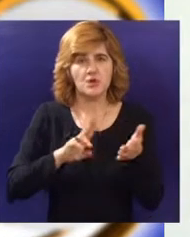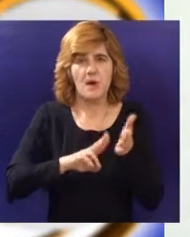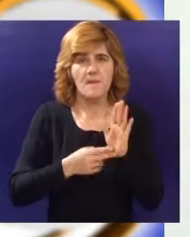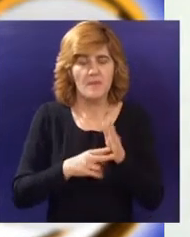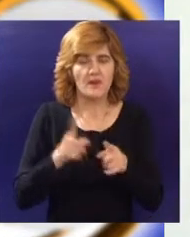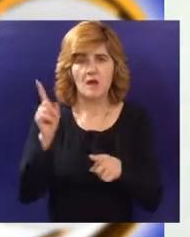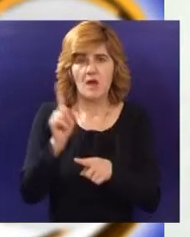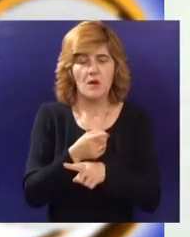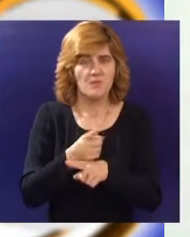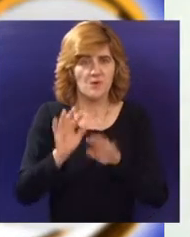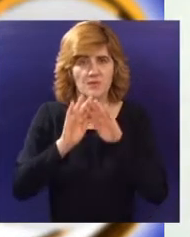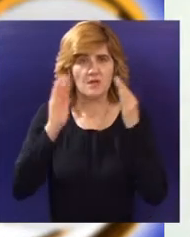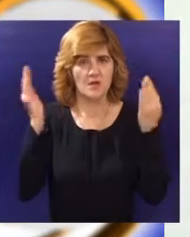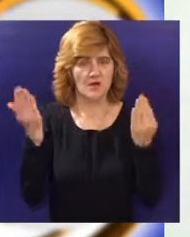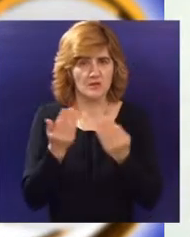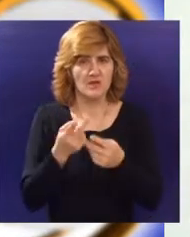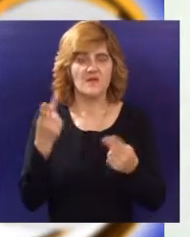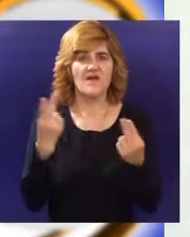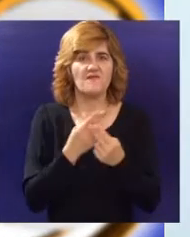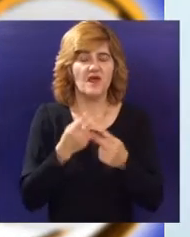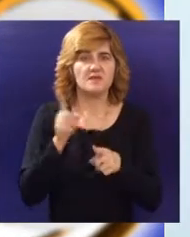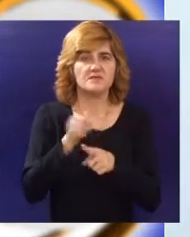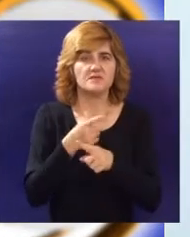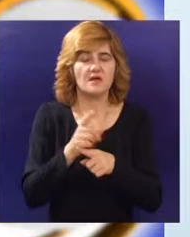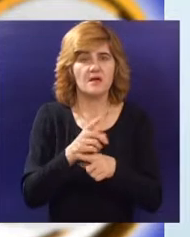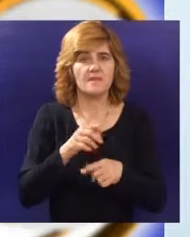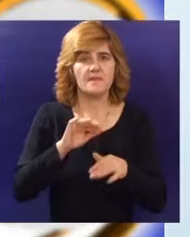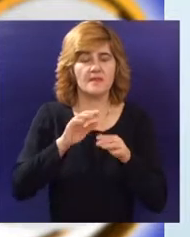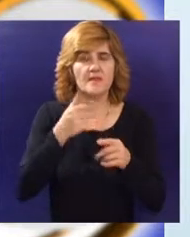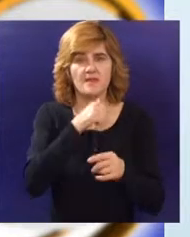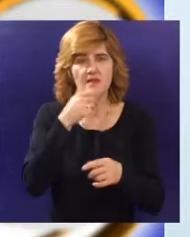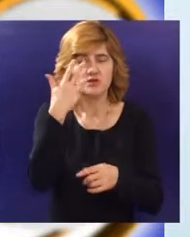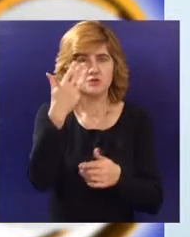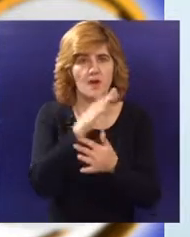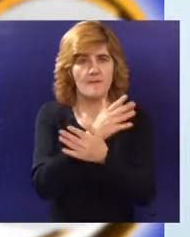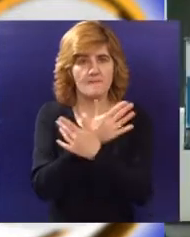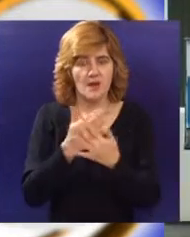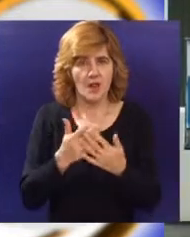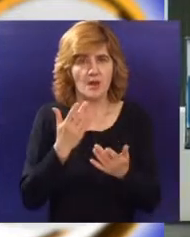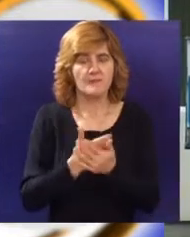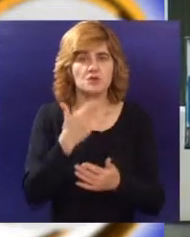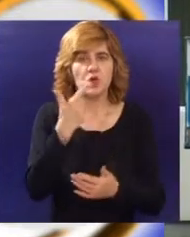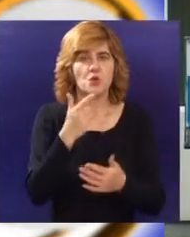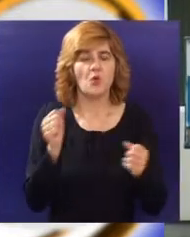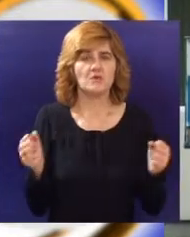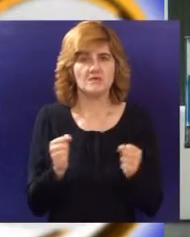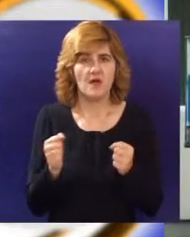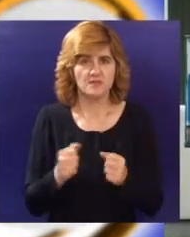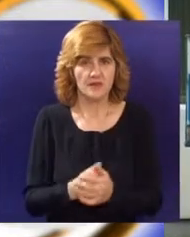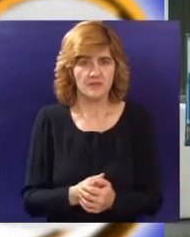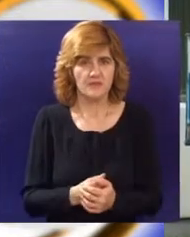Planirana rekonstrukcija odeljenja reanimacije iznosit će 43 miliona dinara, a tender će biti raspisan 2. decembra.